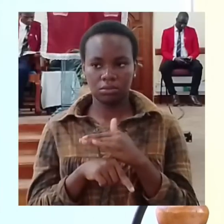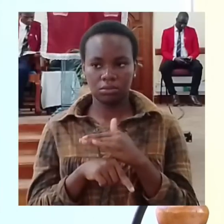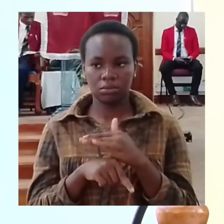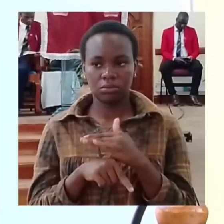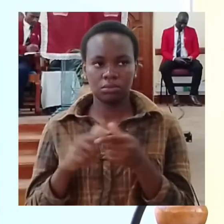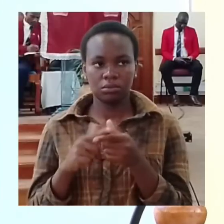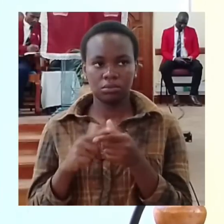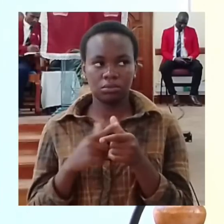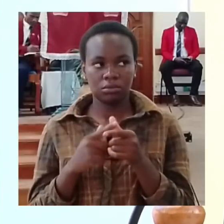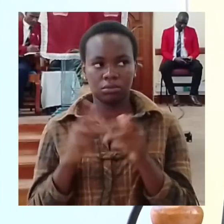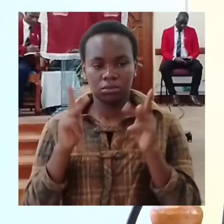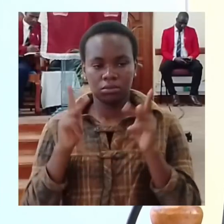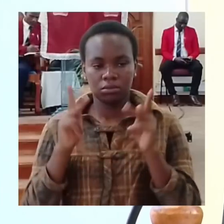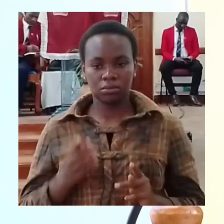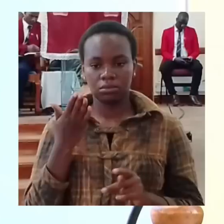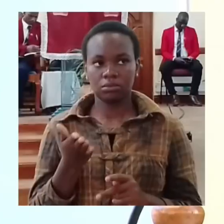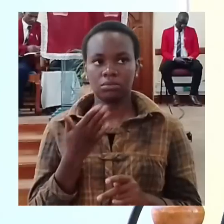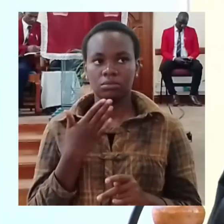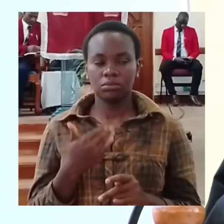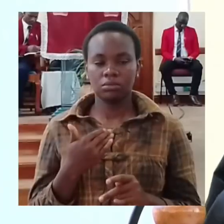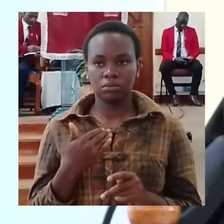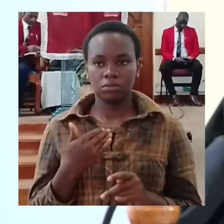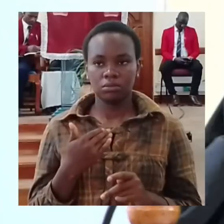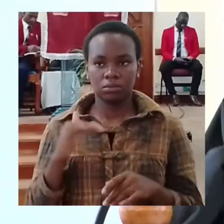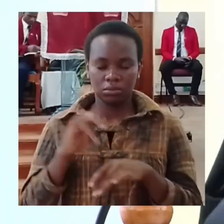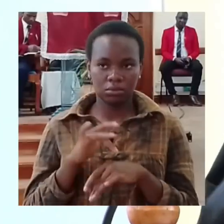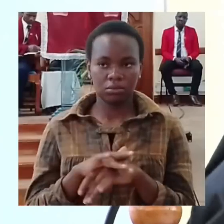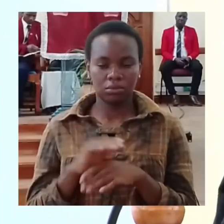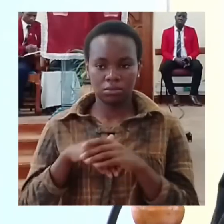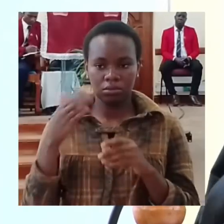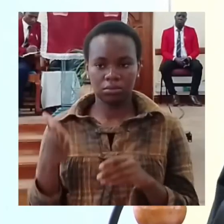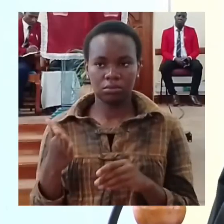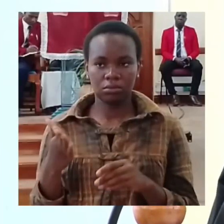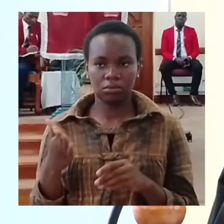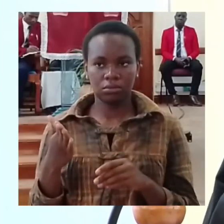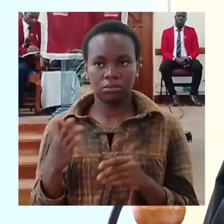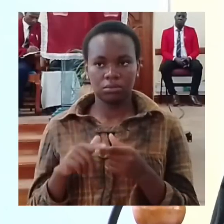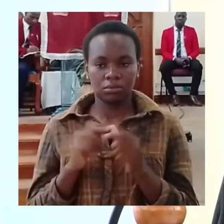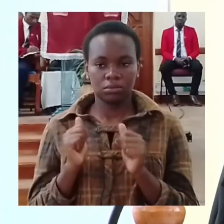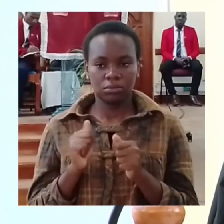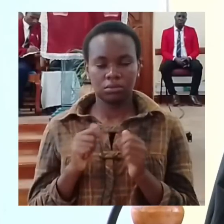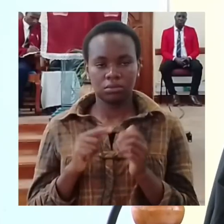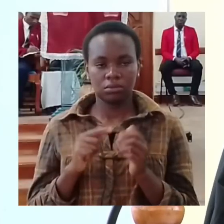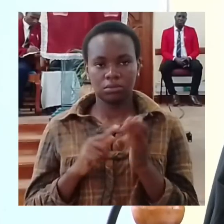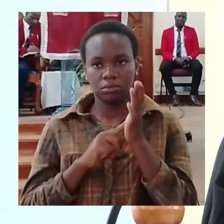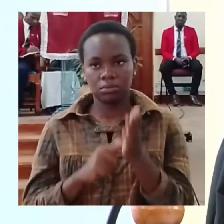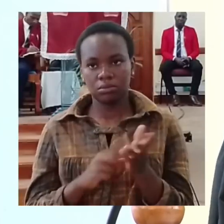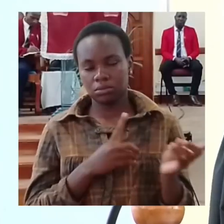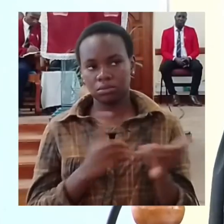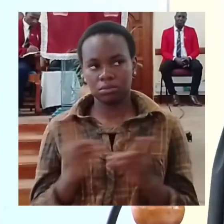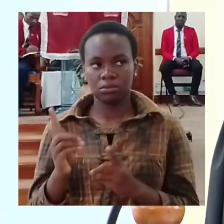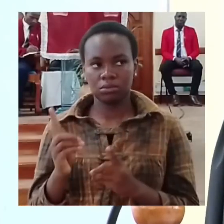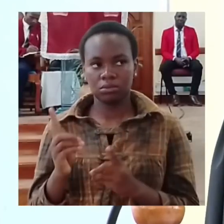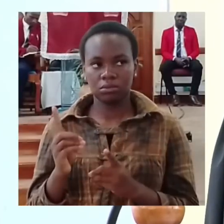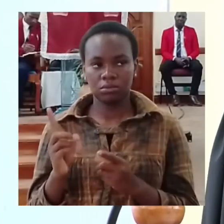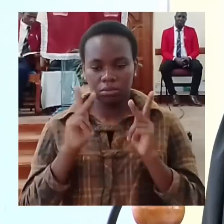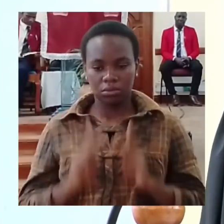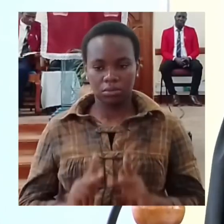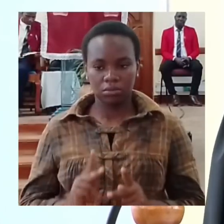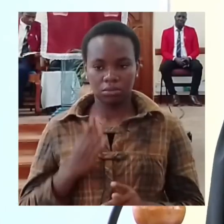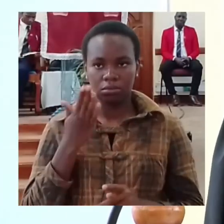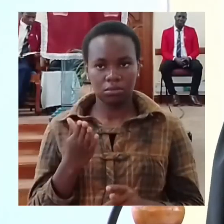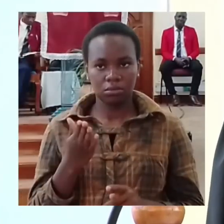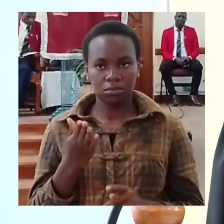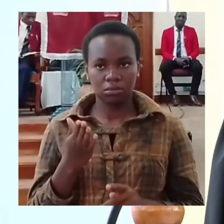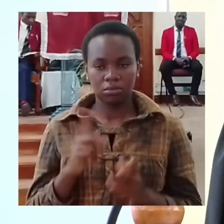mũndũ ũcio wa na thĩinĩ ũrĩa ũtũmaga mũndũ ũyũ wa na nja oneke arĩ ũrĩa ahana. Mũndũ ũcio wa na thĩinĩ